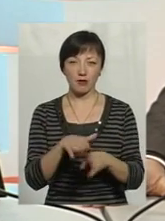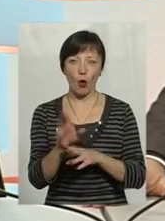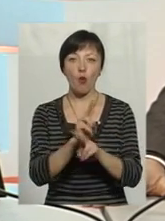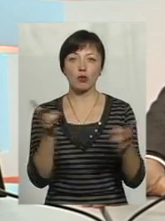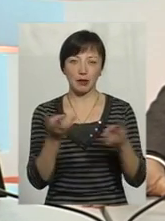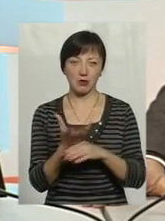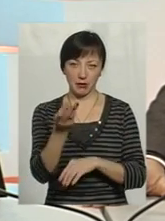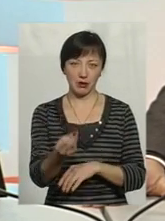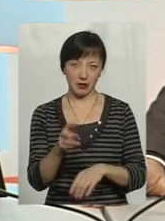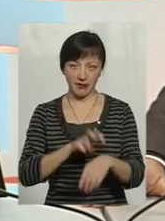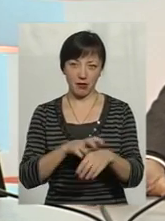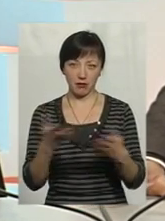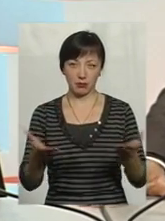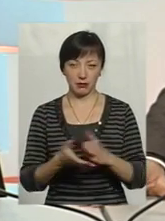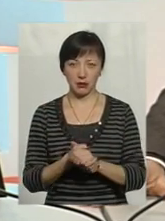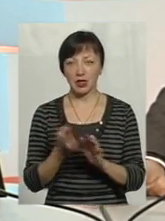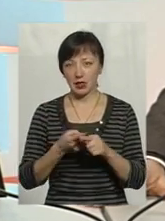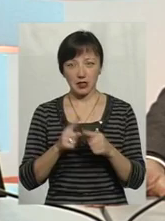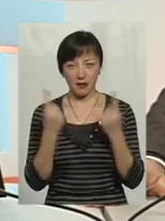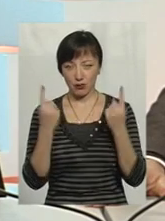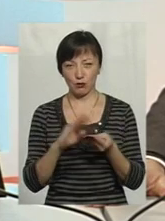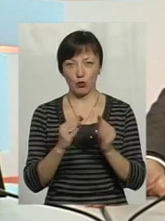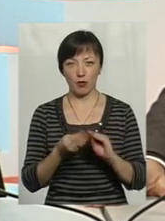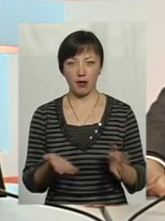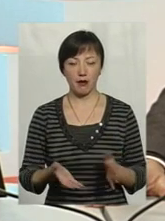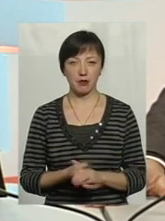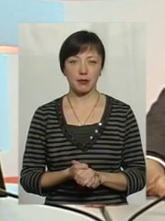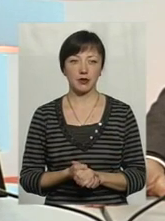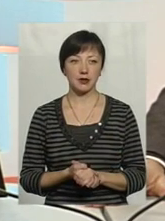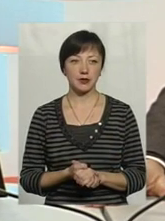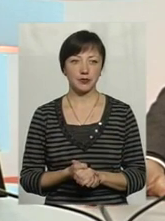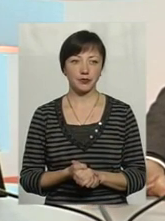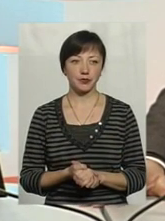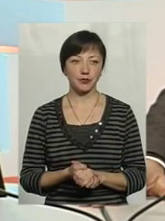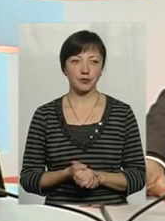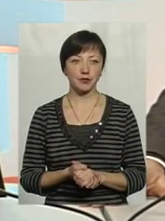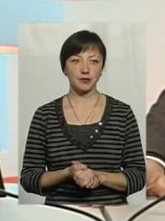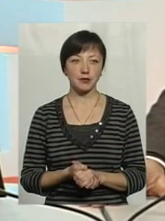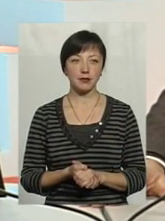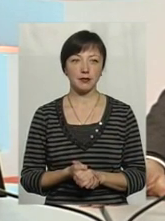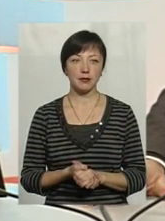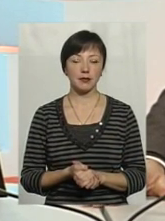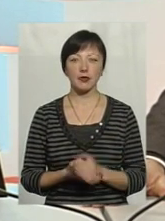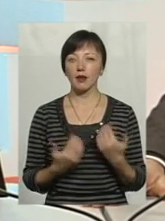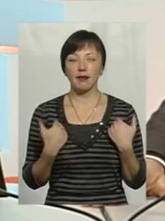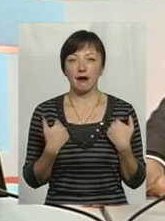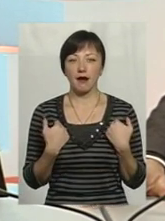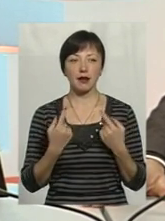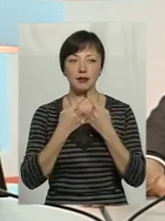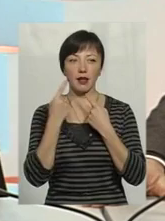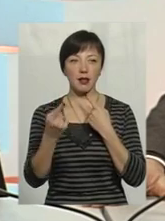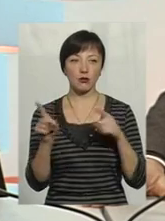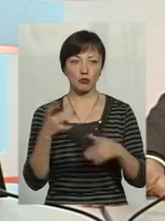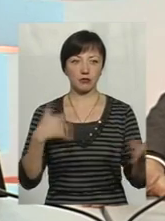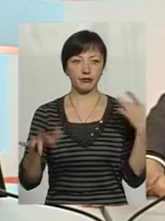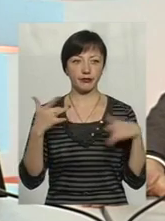треба скільки дати. І це величезна проблема. Це величезна проблема. Я далекий від того, щоб